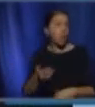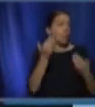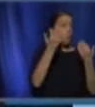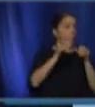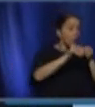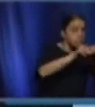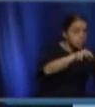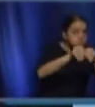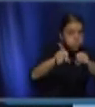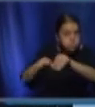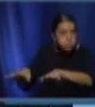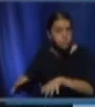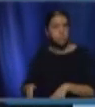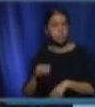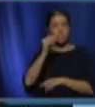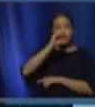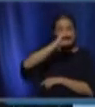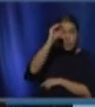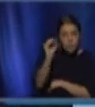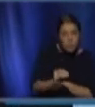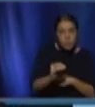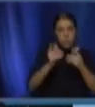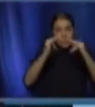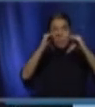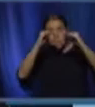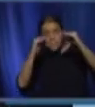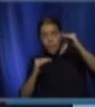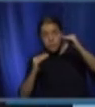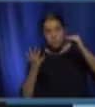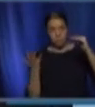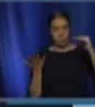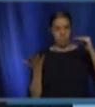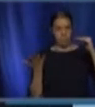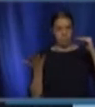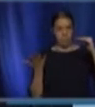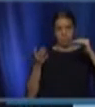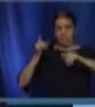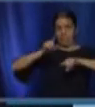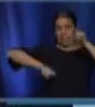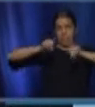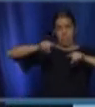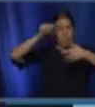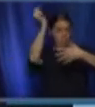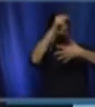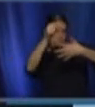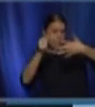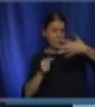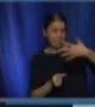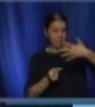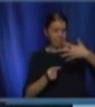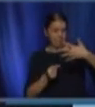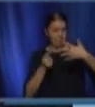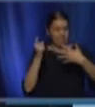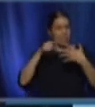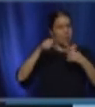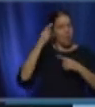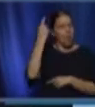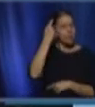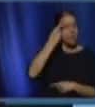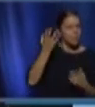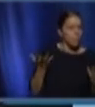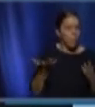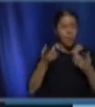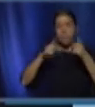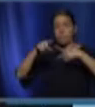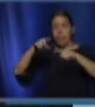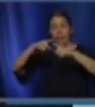là, effectivement, ça dépend de plein de facteurs. Puis ça dépend de où part la région aussi. Il y a des régions